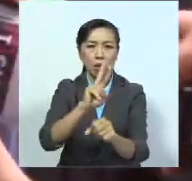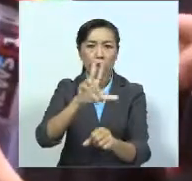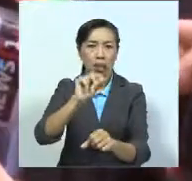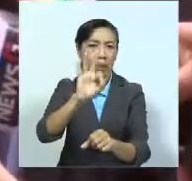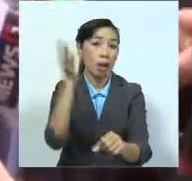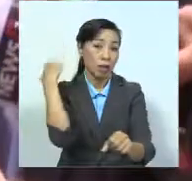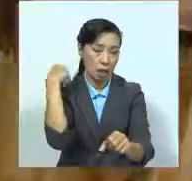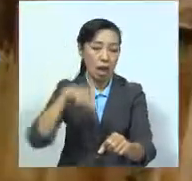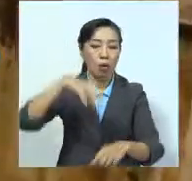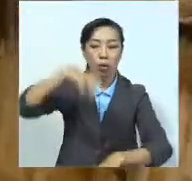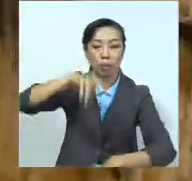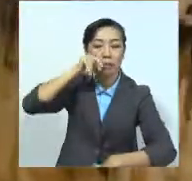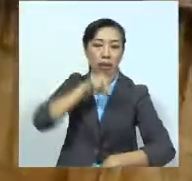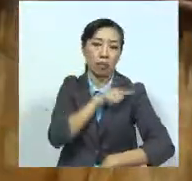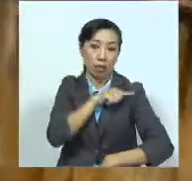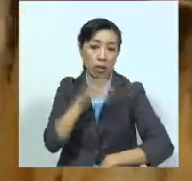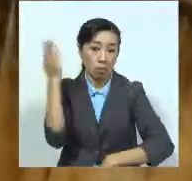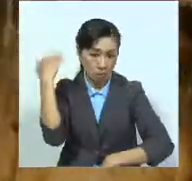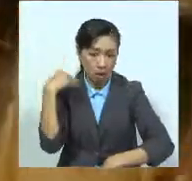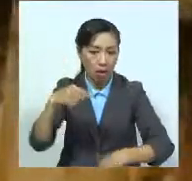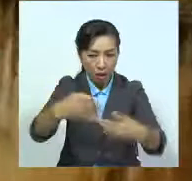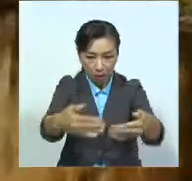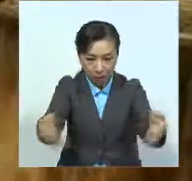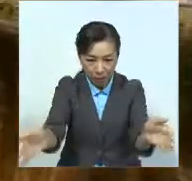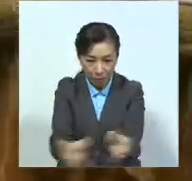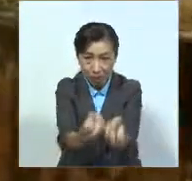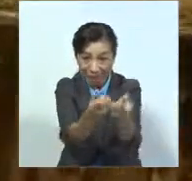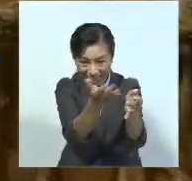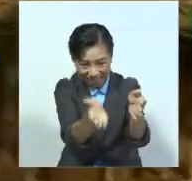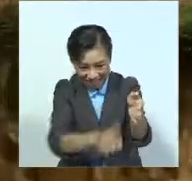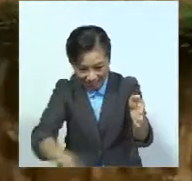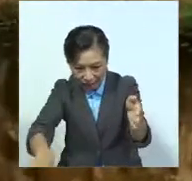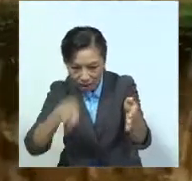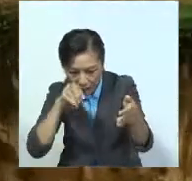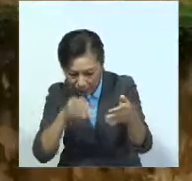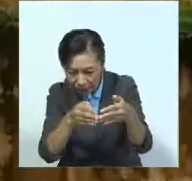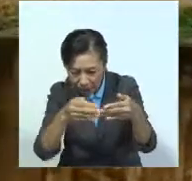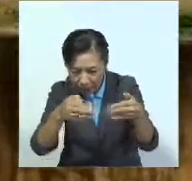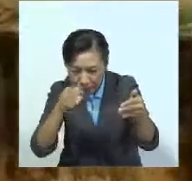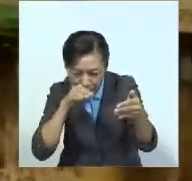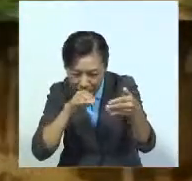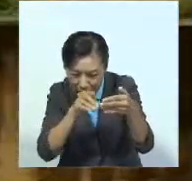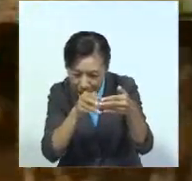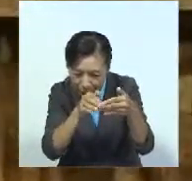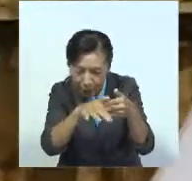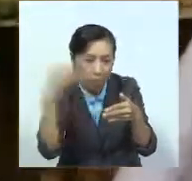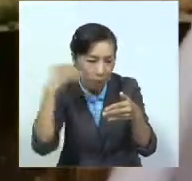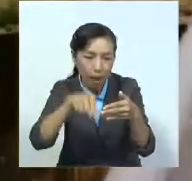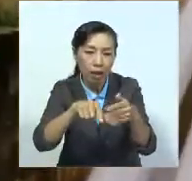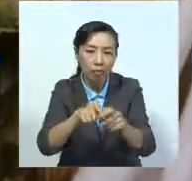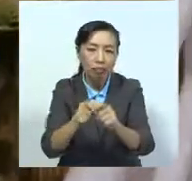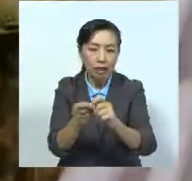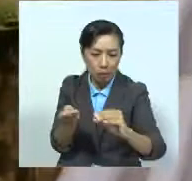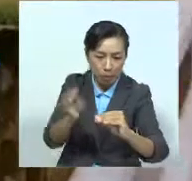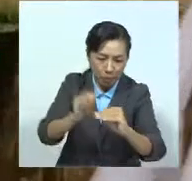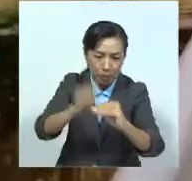ลของกรมทรัพยากรน้ำที่ผ่านมามีรอยรั่วที่คันดินและก็ซ่อมแซมมาเป็นระยะโดยนายสุวัฒน์เปี่ยมปัจจัยอธิบ